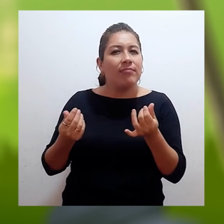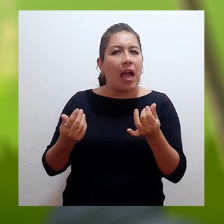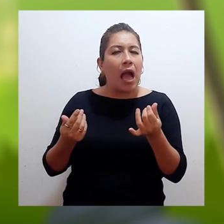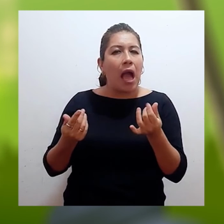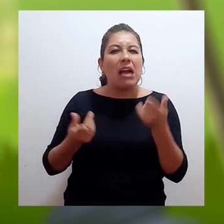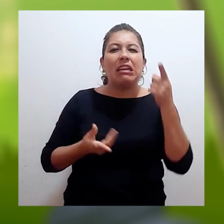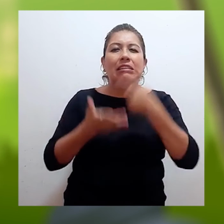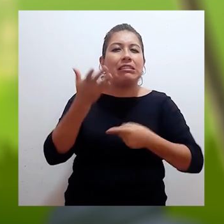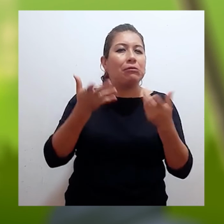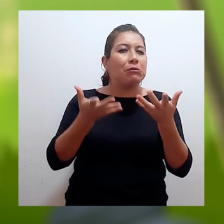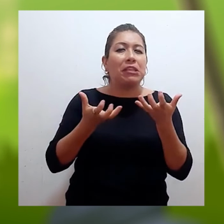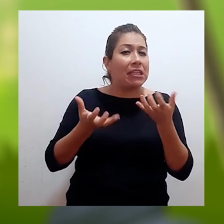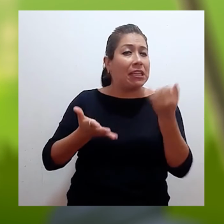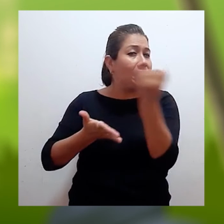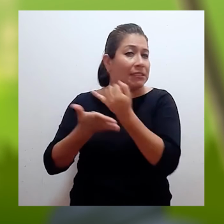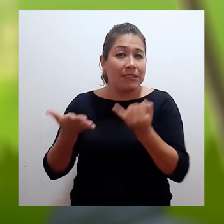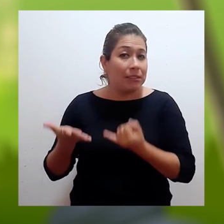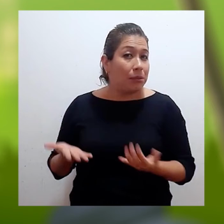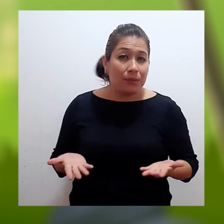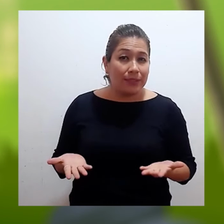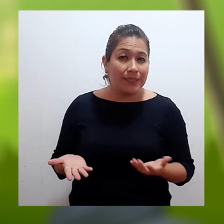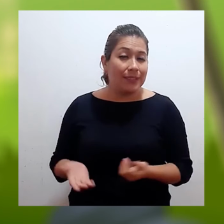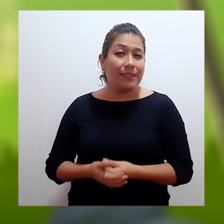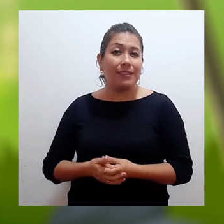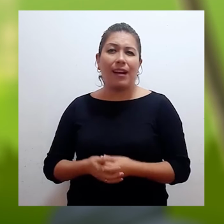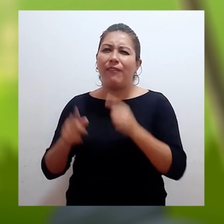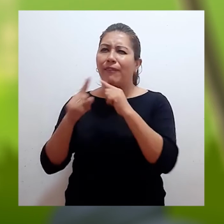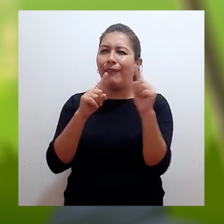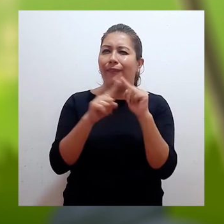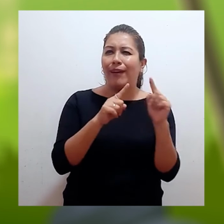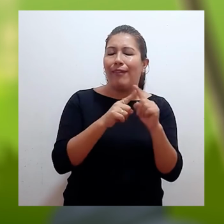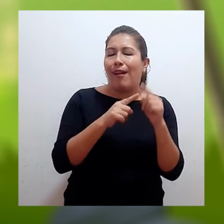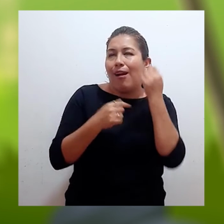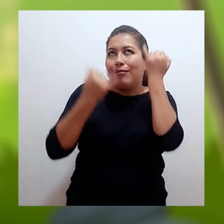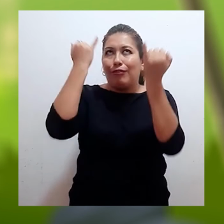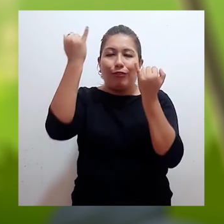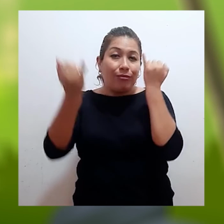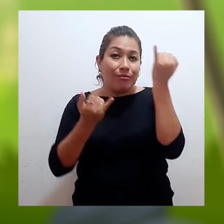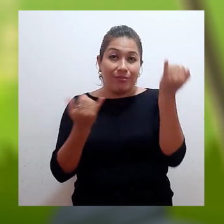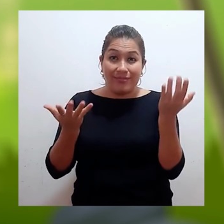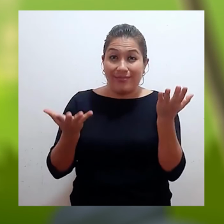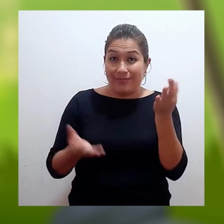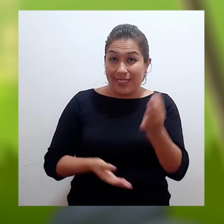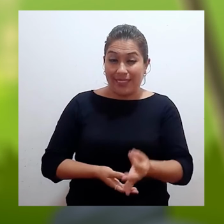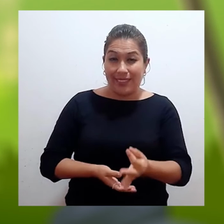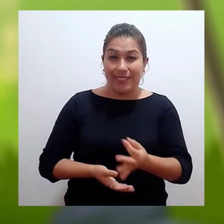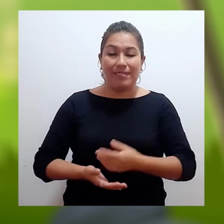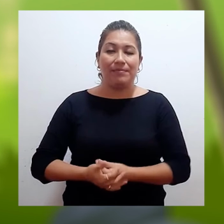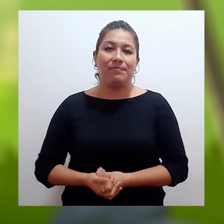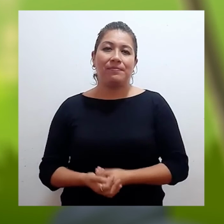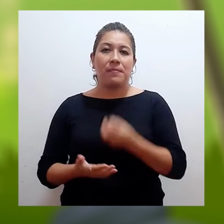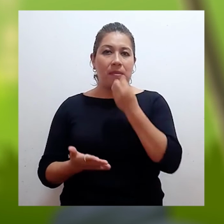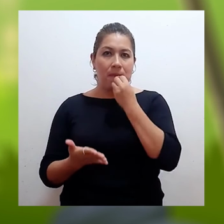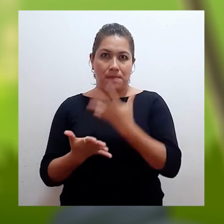ng ì rì nhò mì nà nè wà rì gùng ù rà ng tà dào kà